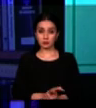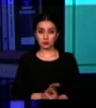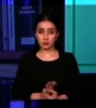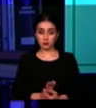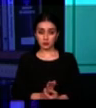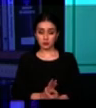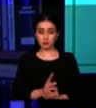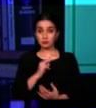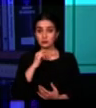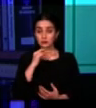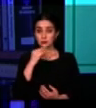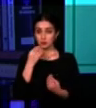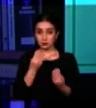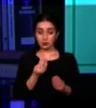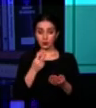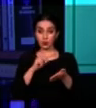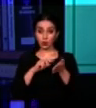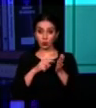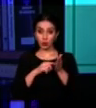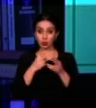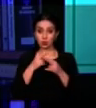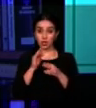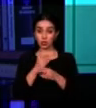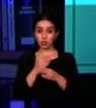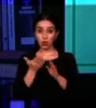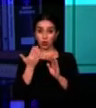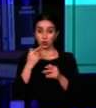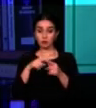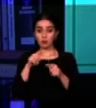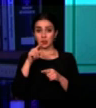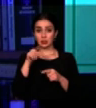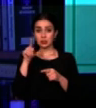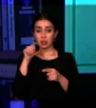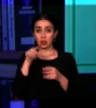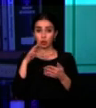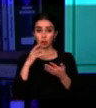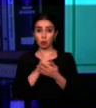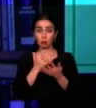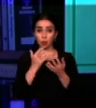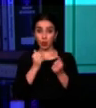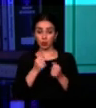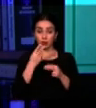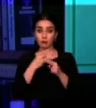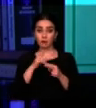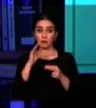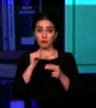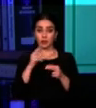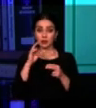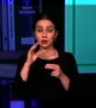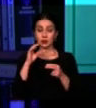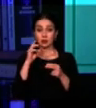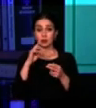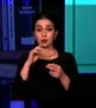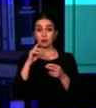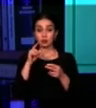оралық. Енді еті бар берін. Көп айты үшілерге ажырат іштен олдың үлдізлерін топып олдейік. va V teoremasiga